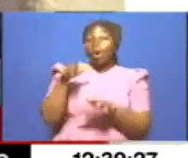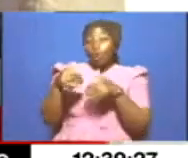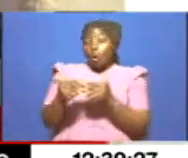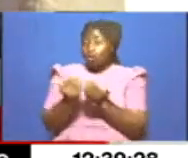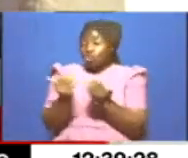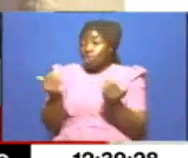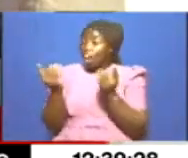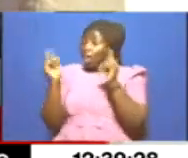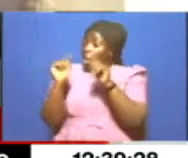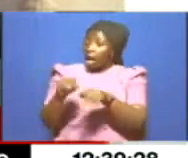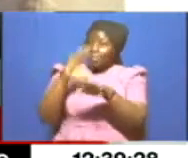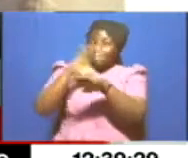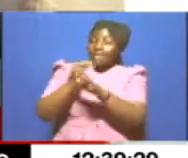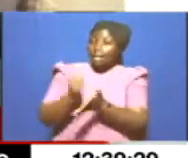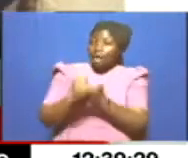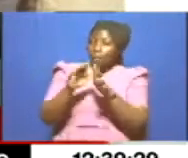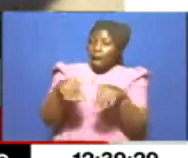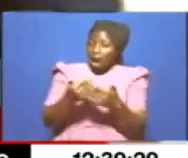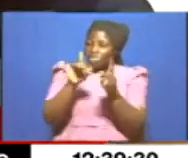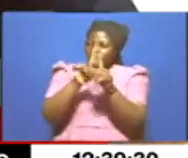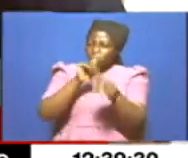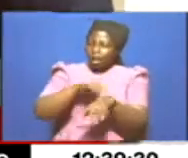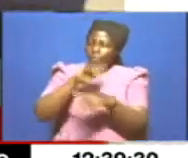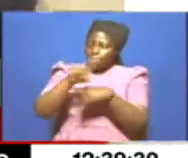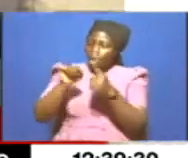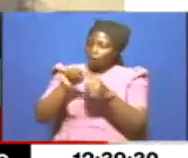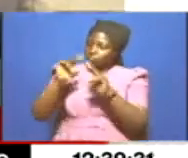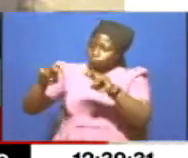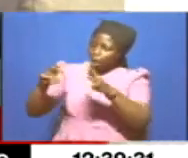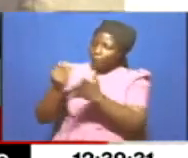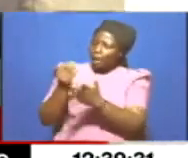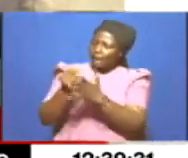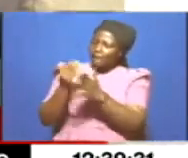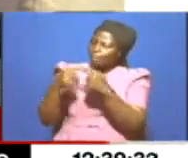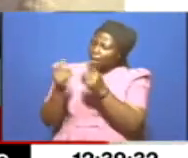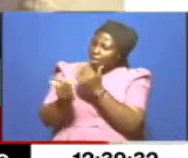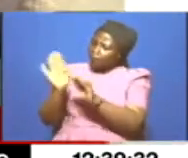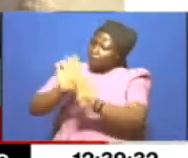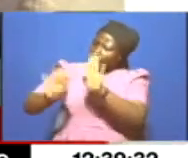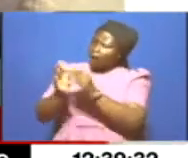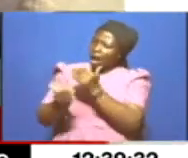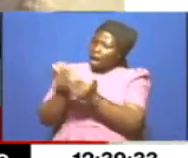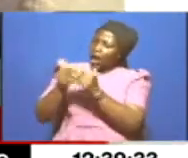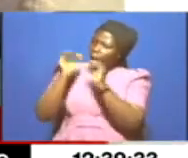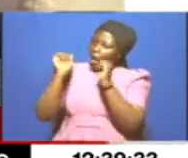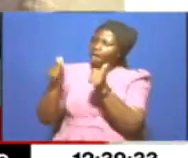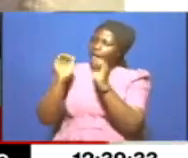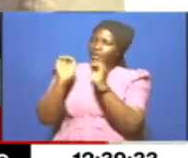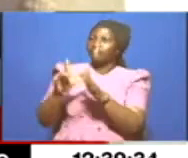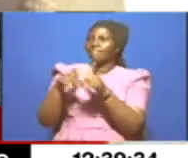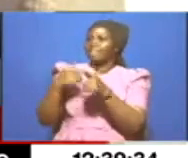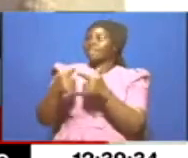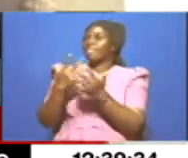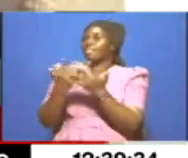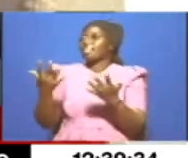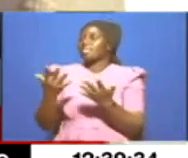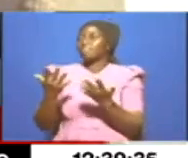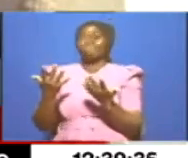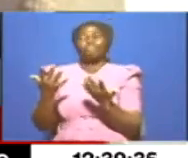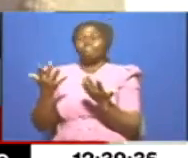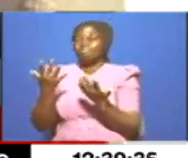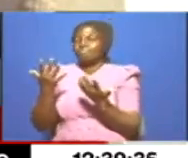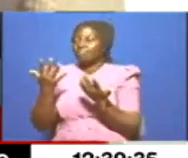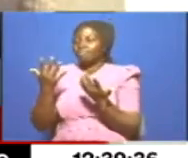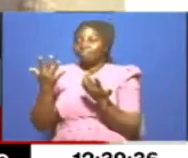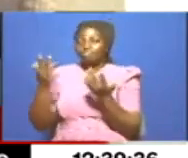kuzaidika namna gani? Hata tukitafuta fedha na hatujatunza tabia zao, mambo yatakuja kuwaje baadaye? Kwa hiyo ningependa kuhimiza